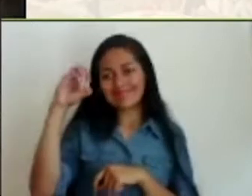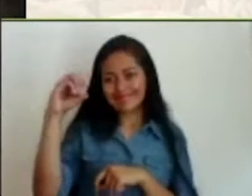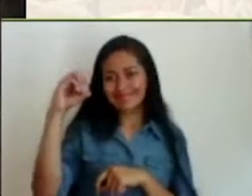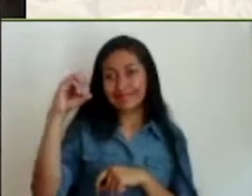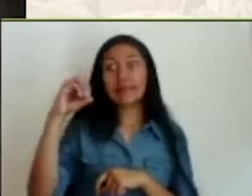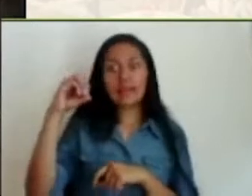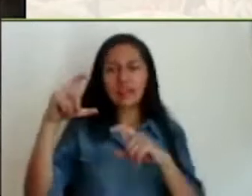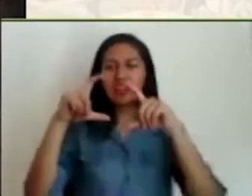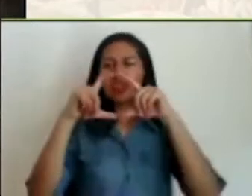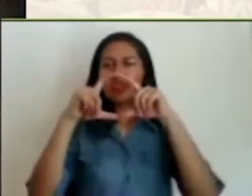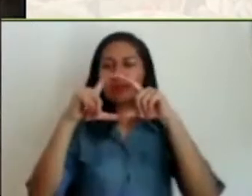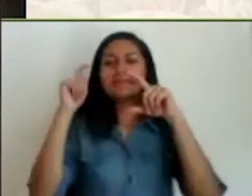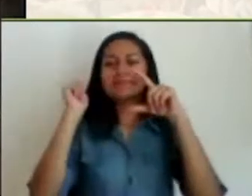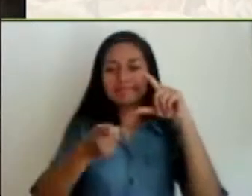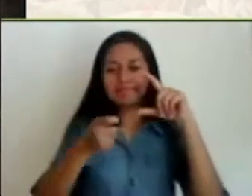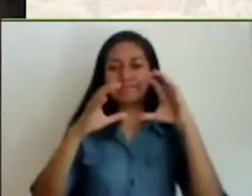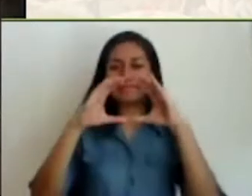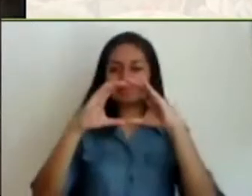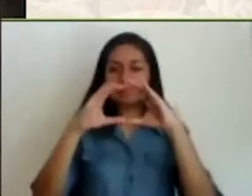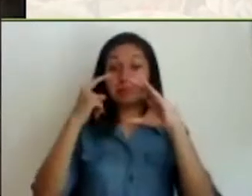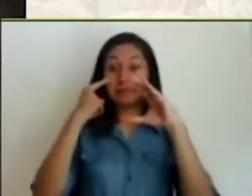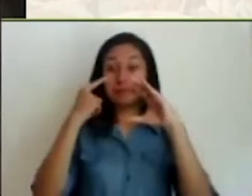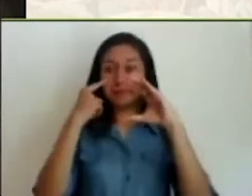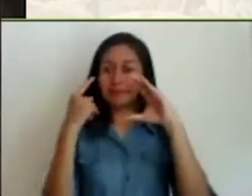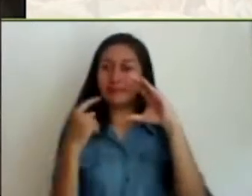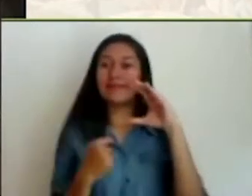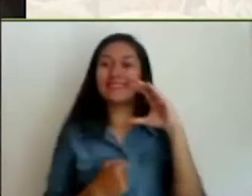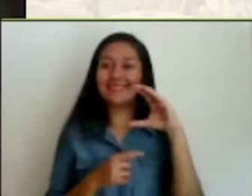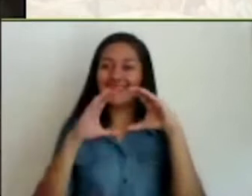ali aperte e regge uno scudo con il nome del doge.